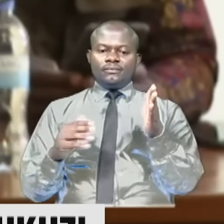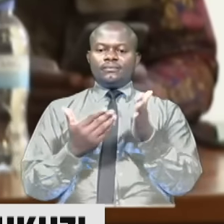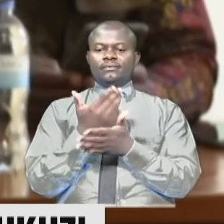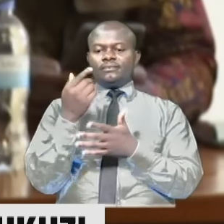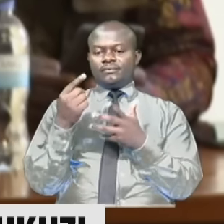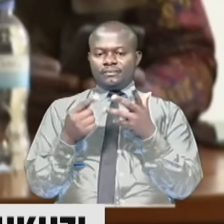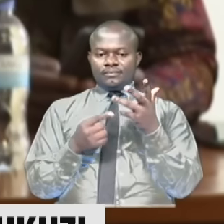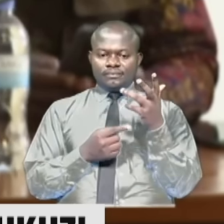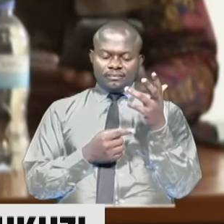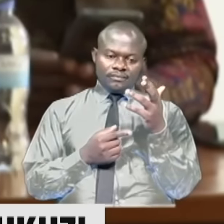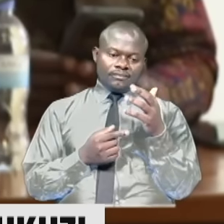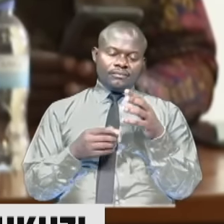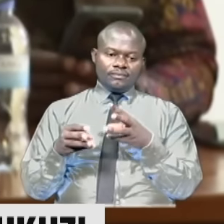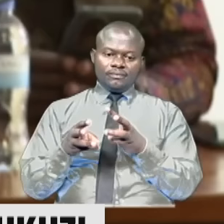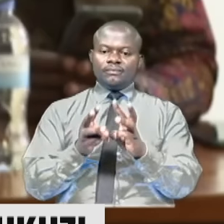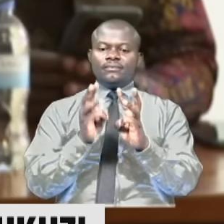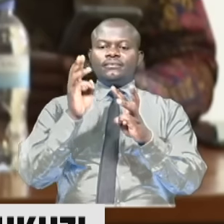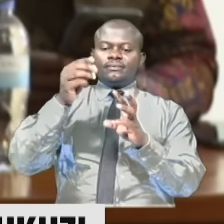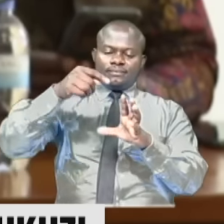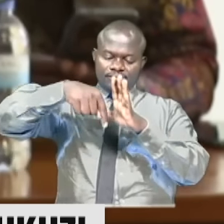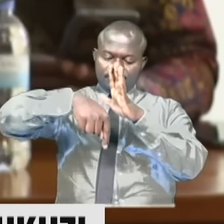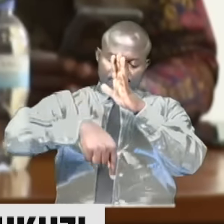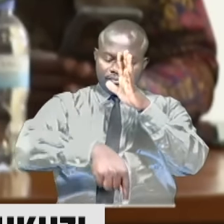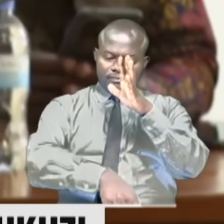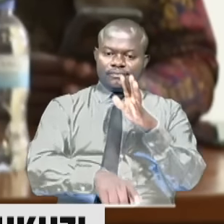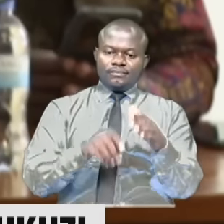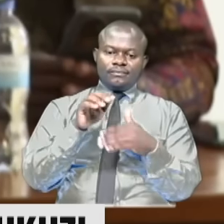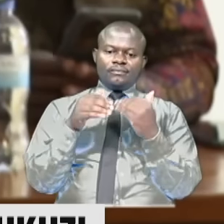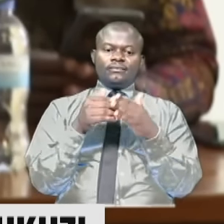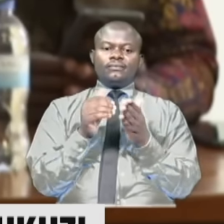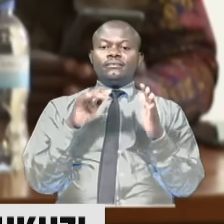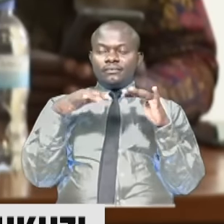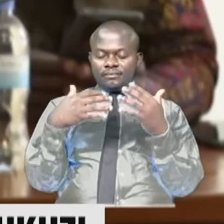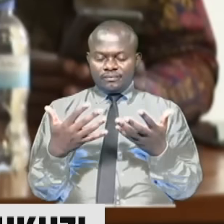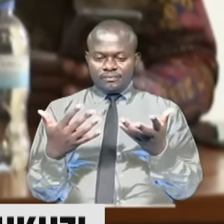agena kugira ngo uburyo izo ndaki bazifata